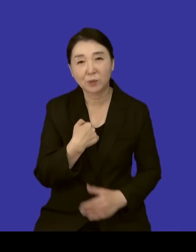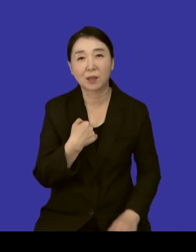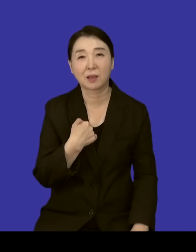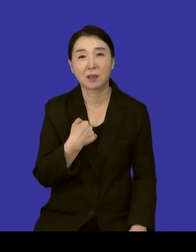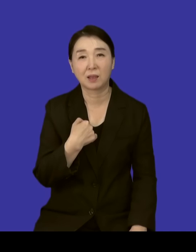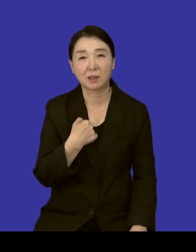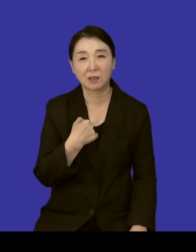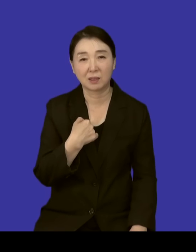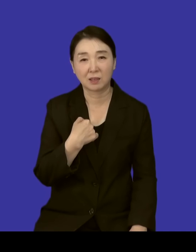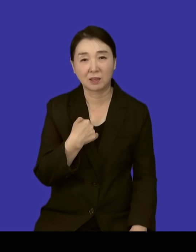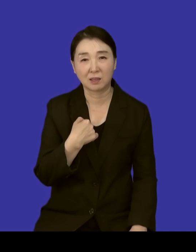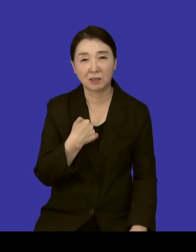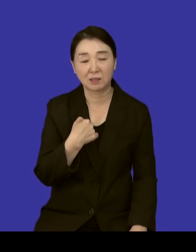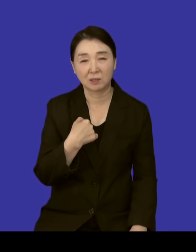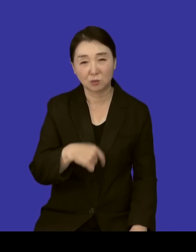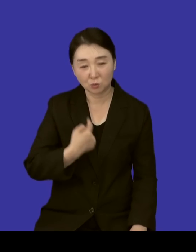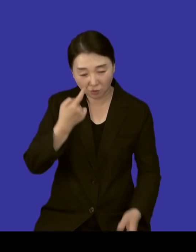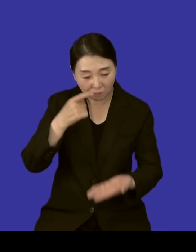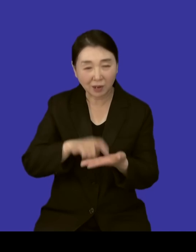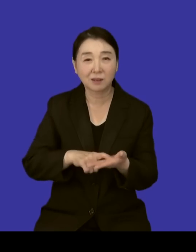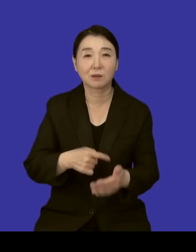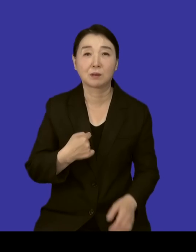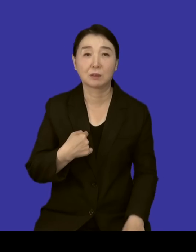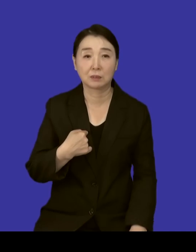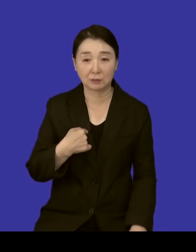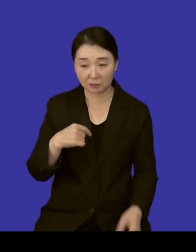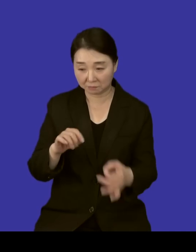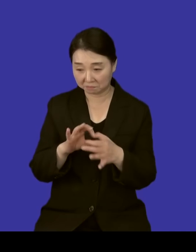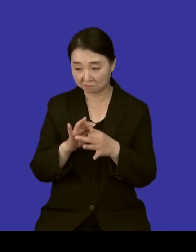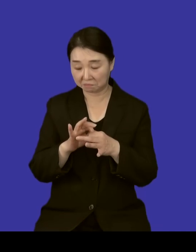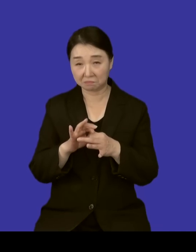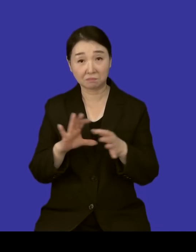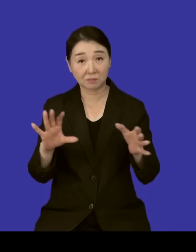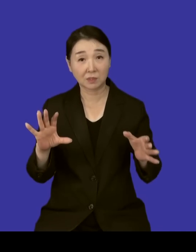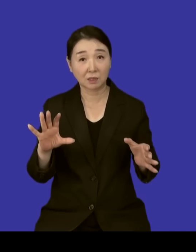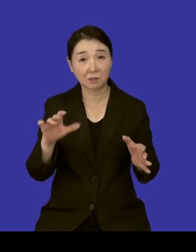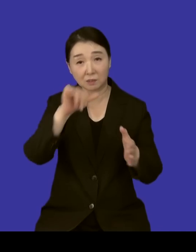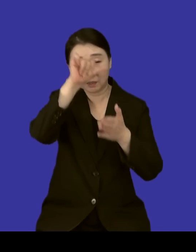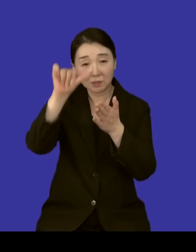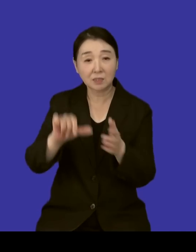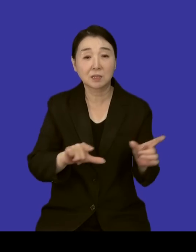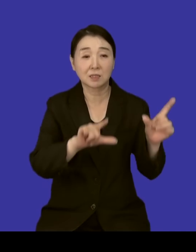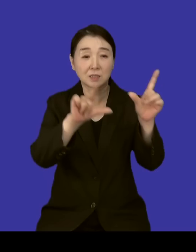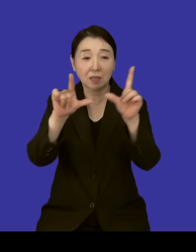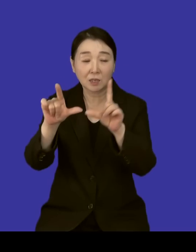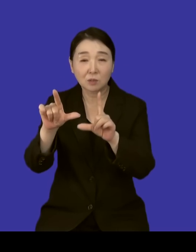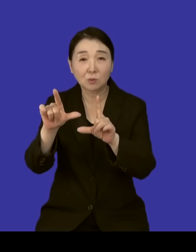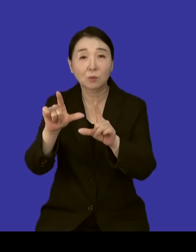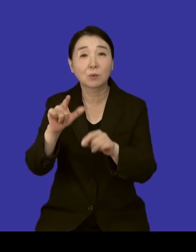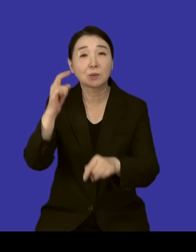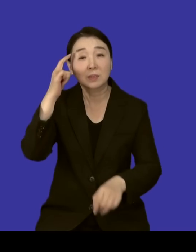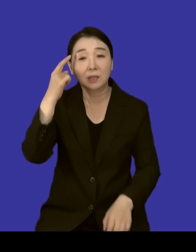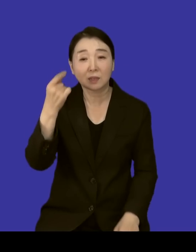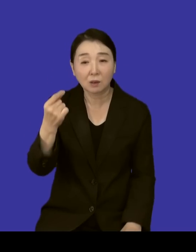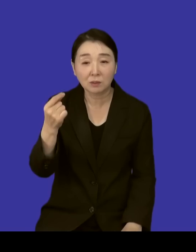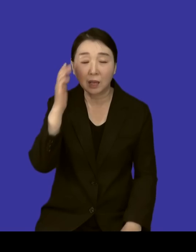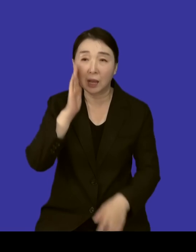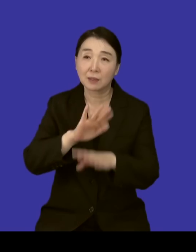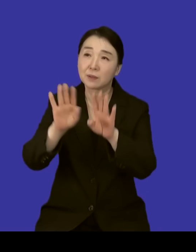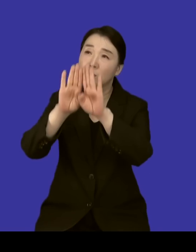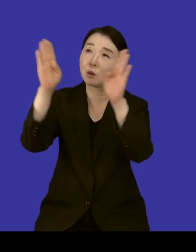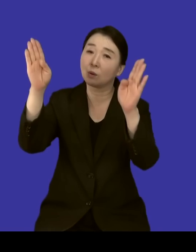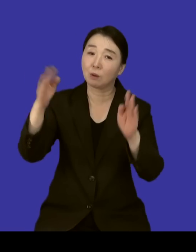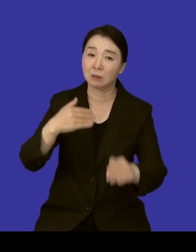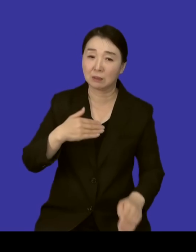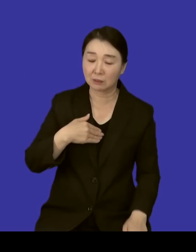그걸 보게 됐어요. 예. 그 나하고 상관이 없는 그 인생인 줄 알다가 하늘이 열리니까 내